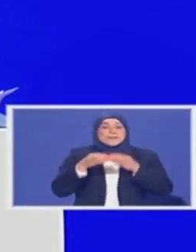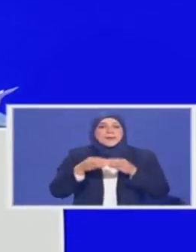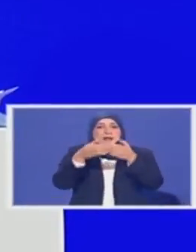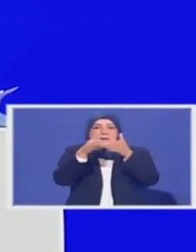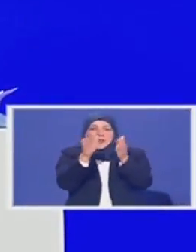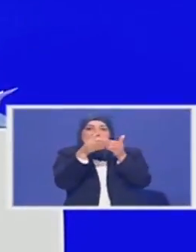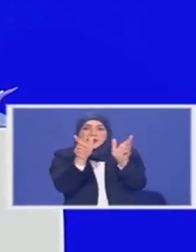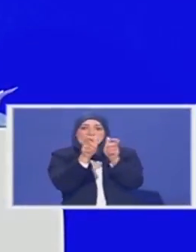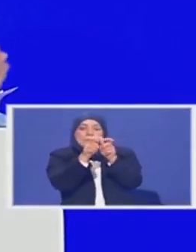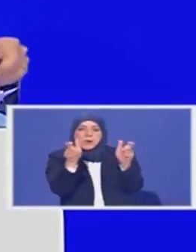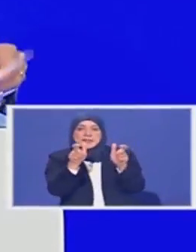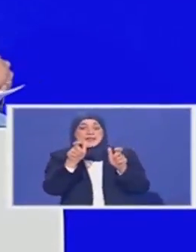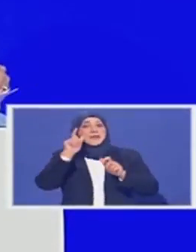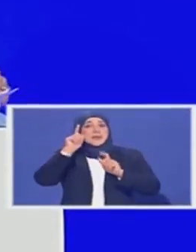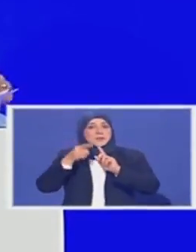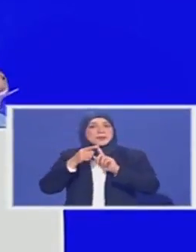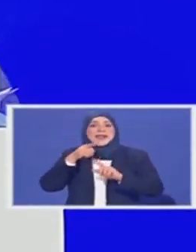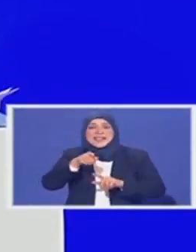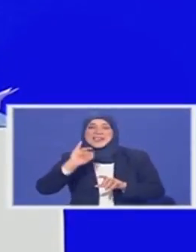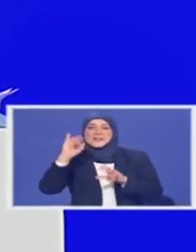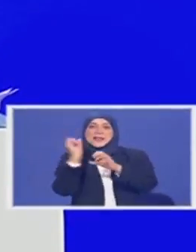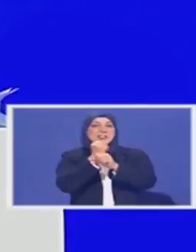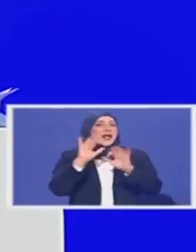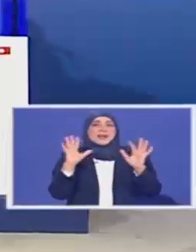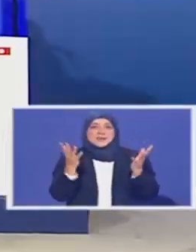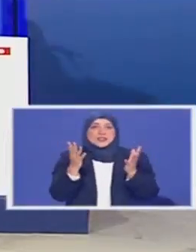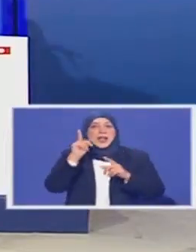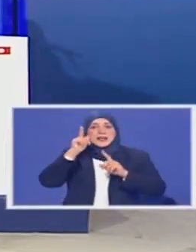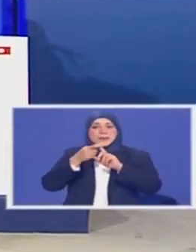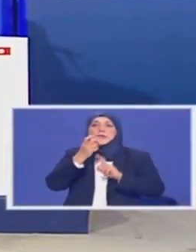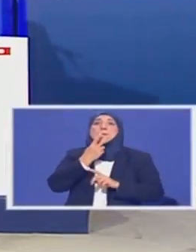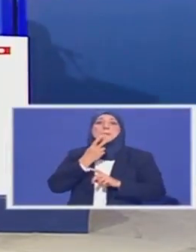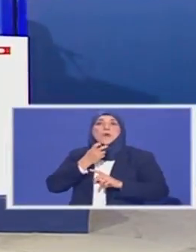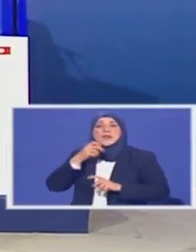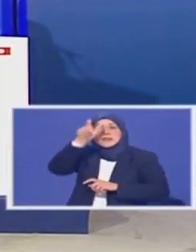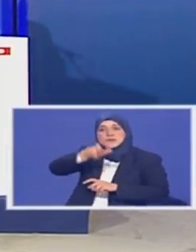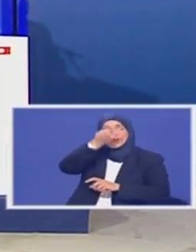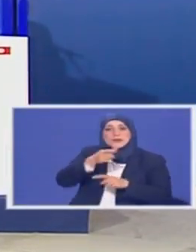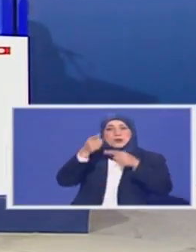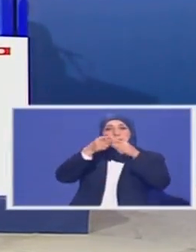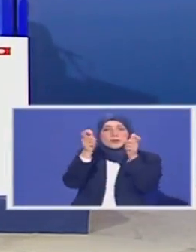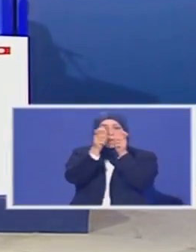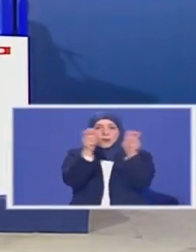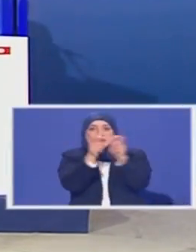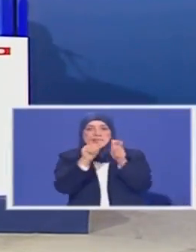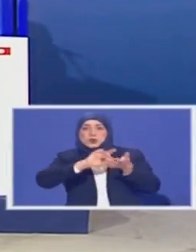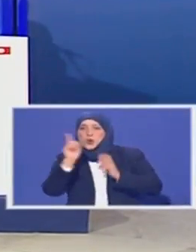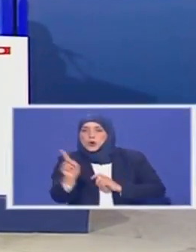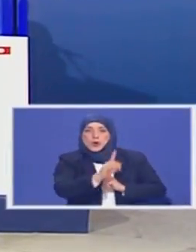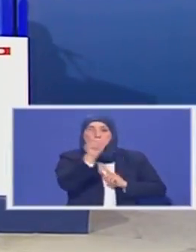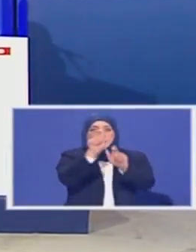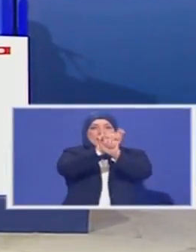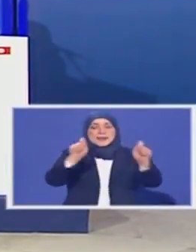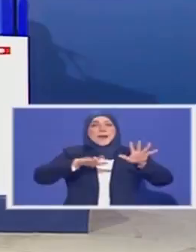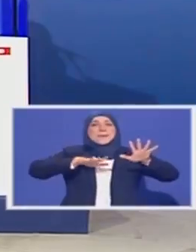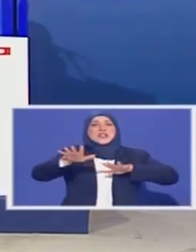شريطة التحكم ما ينجم يصير كان عندما المواطنين والمؤسسات يحترموا الإجراءات